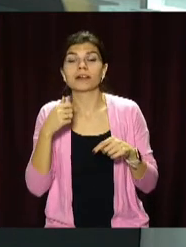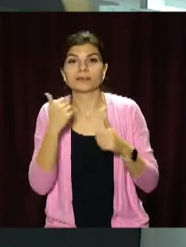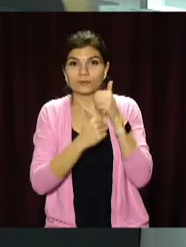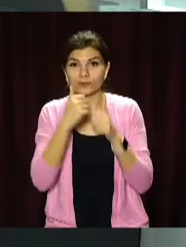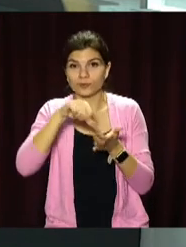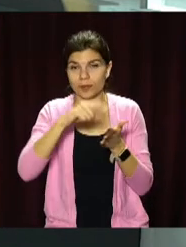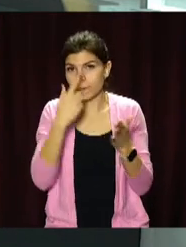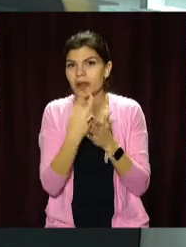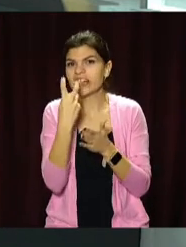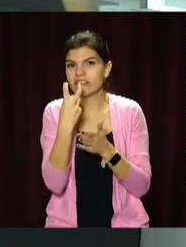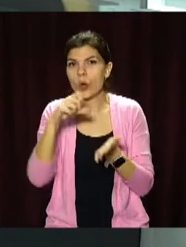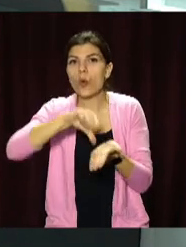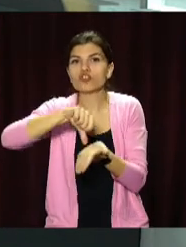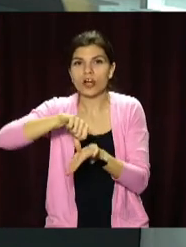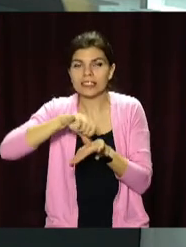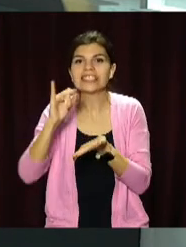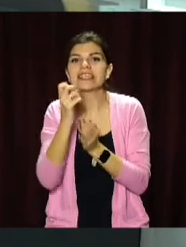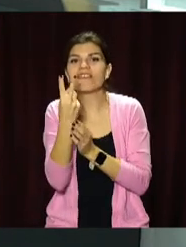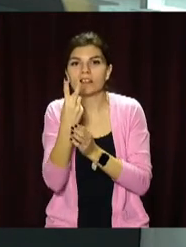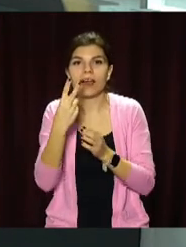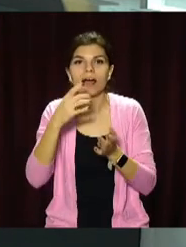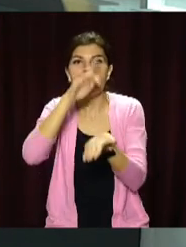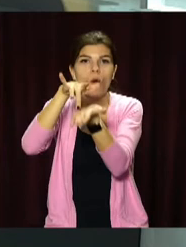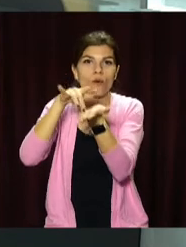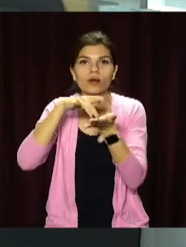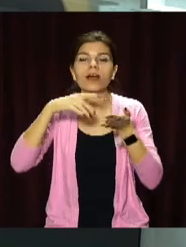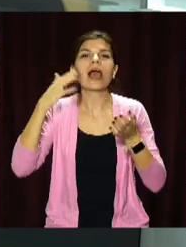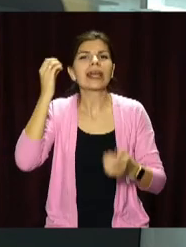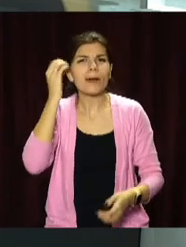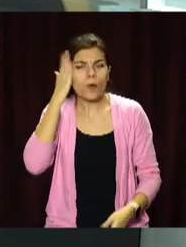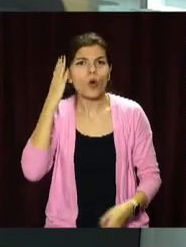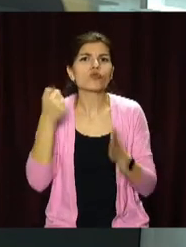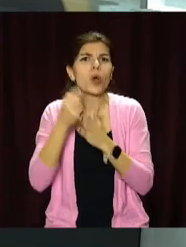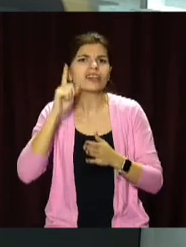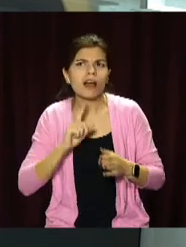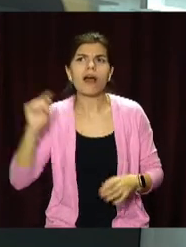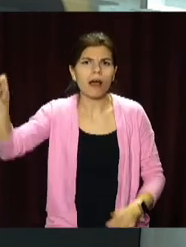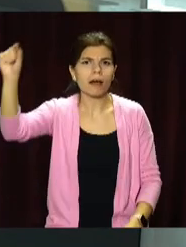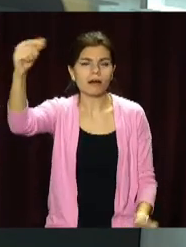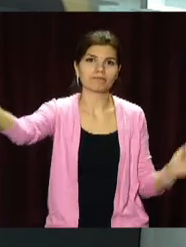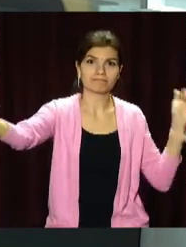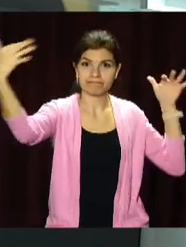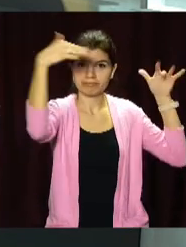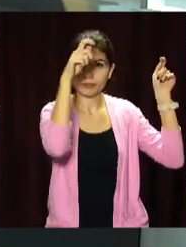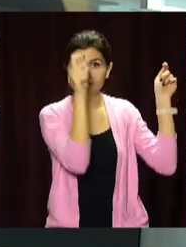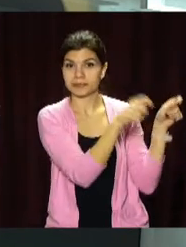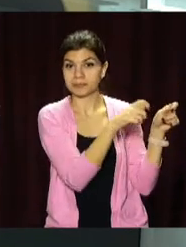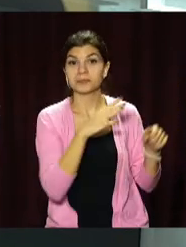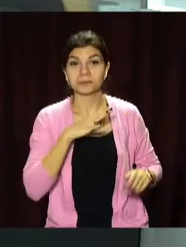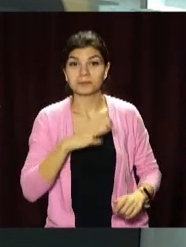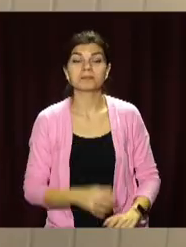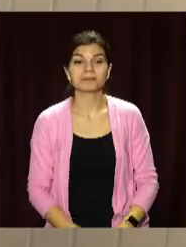змагання зібрали 200 учасників із 12 країн світу – від Японії до Ізраїлю. Більше знає наш В'ячеслав Куліш.